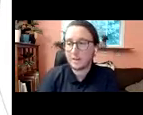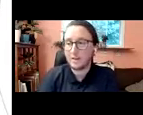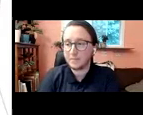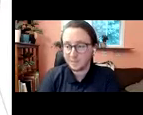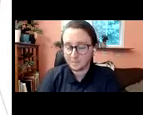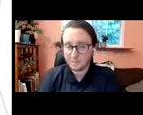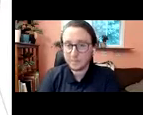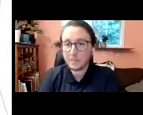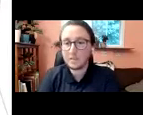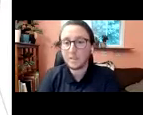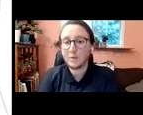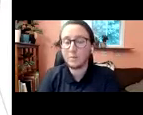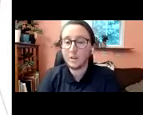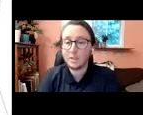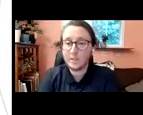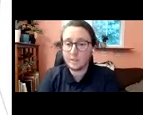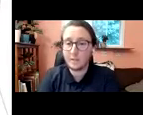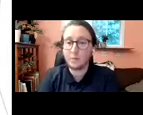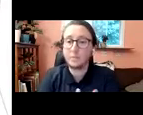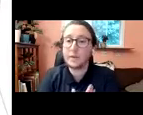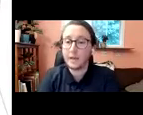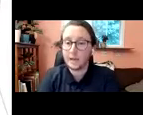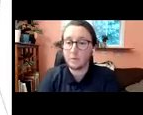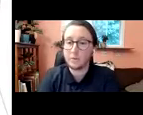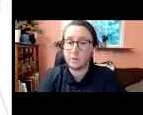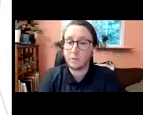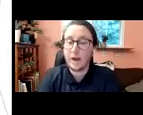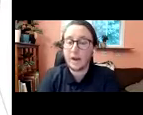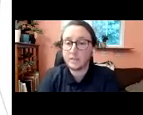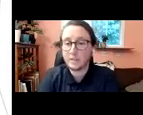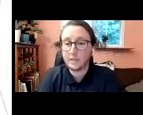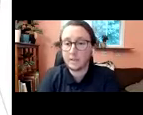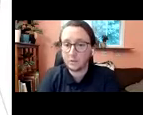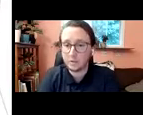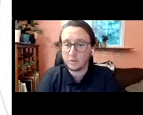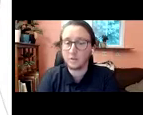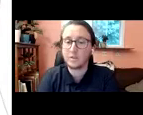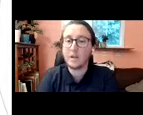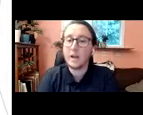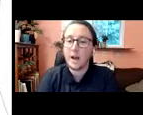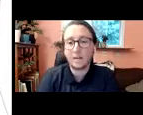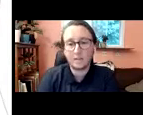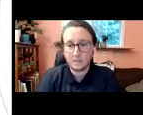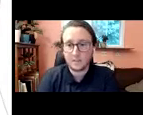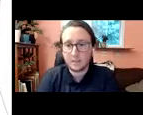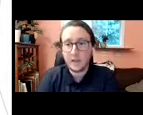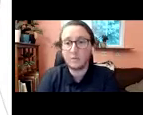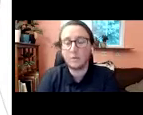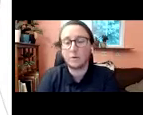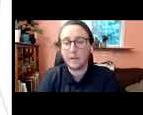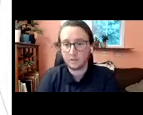fois qu'il dépassait l'âge où il pouvait le recevoir. Knox puis a